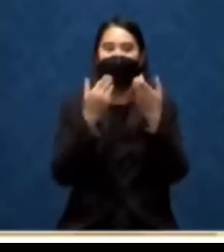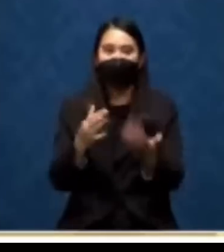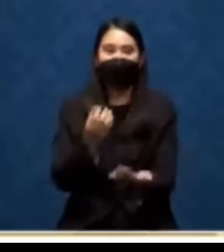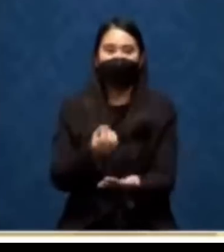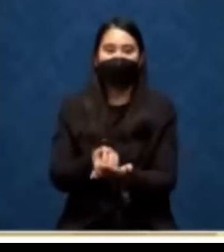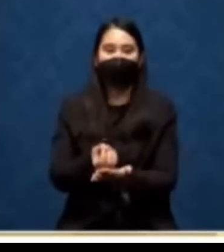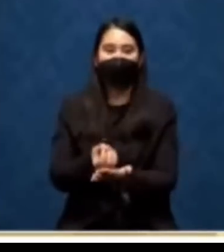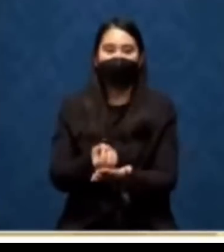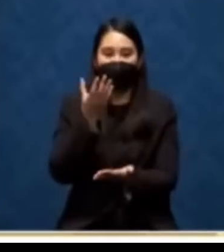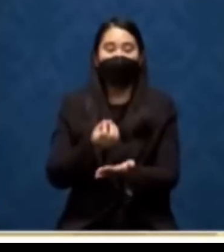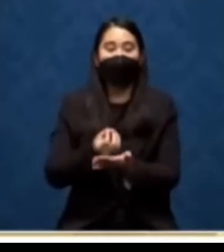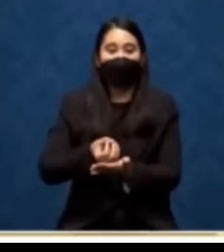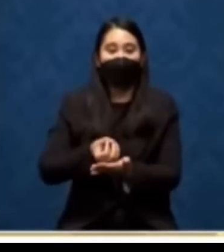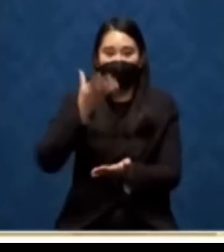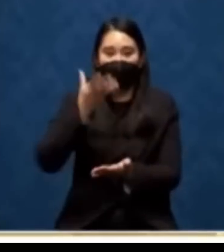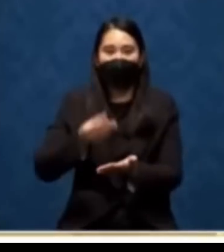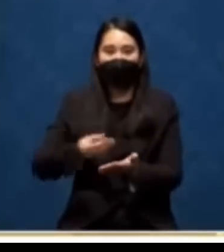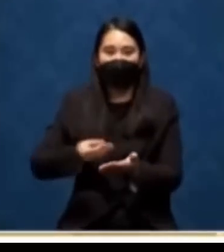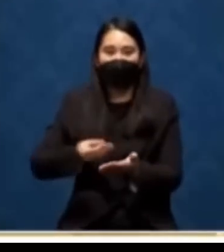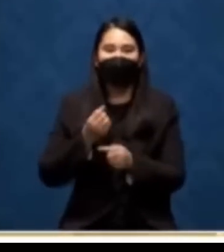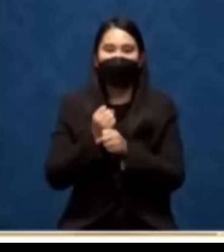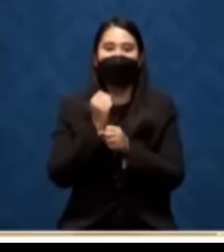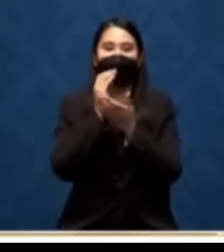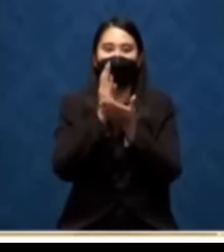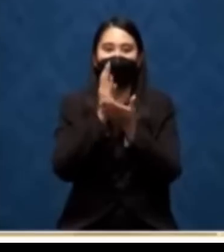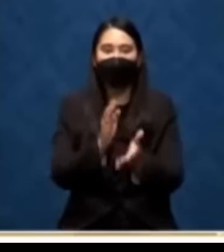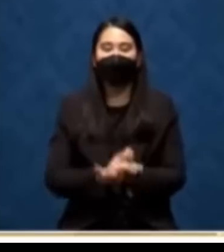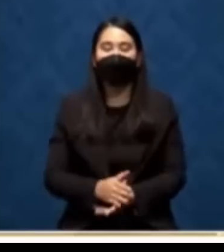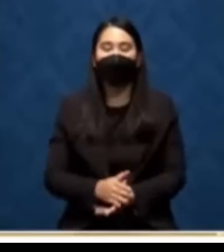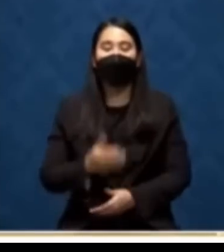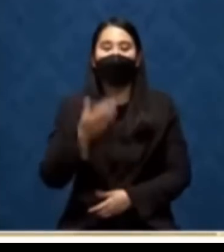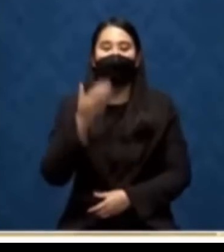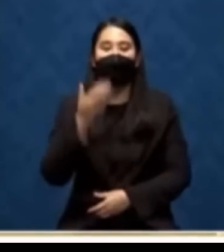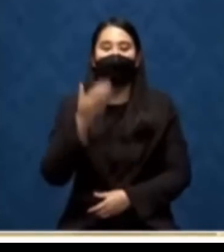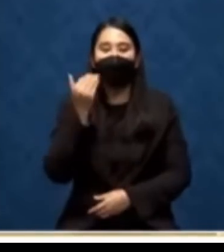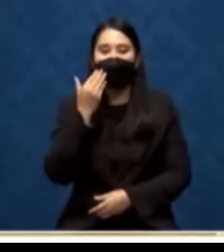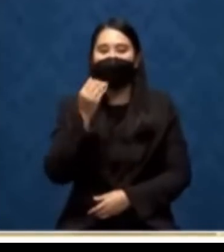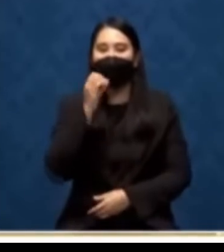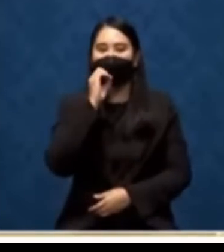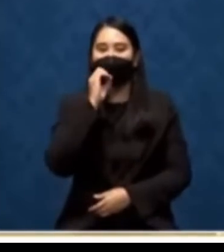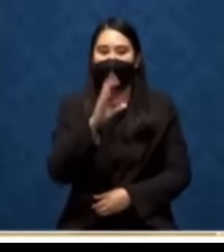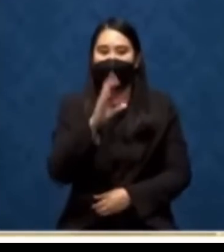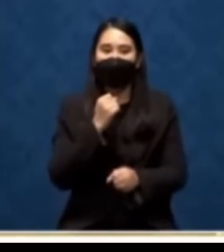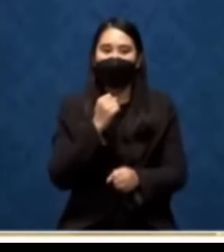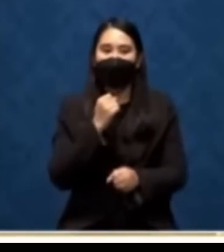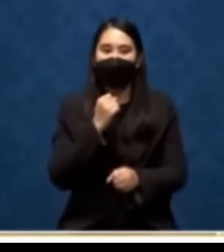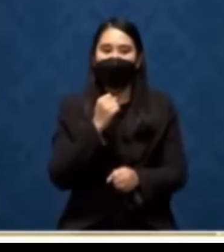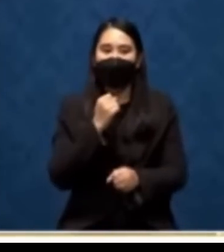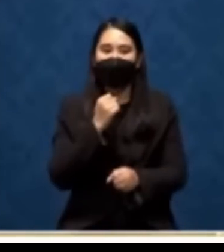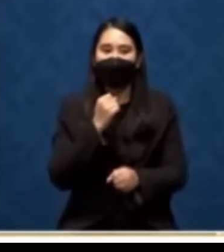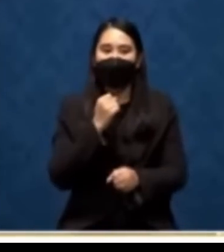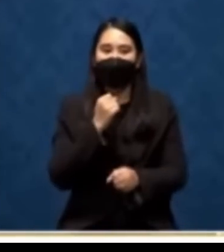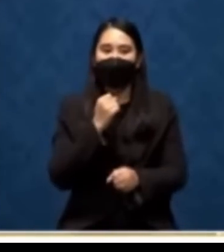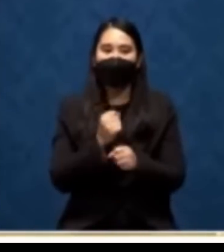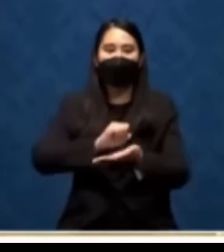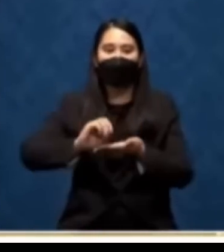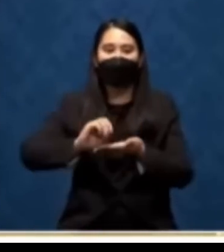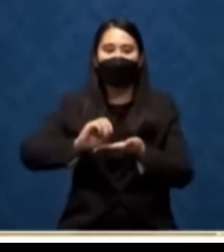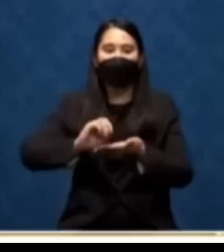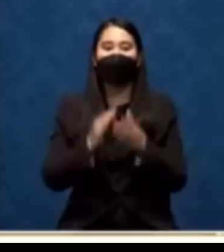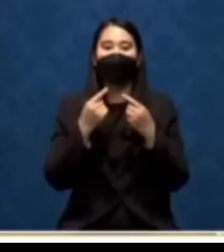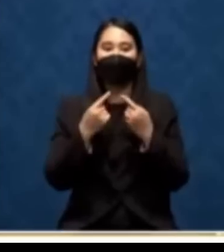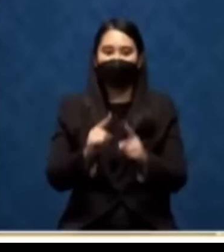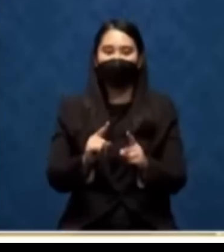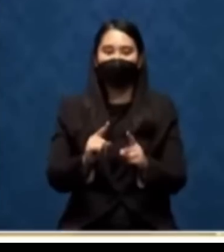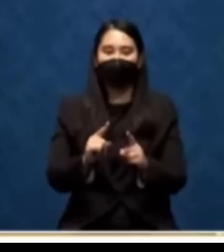ตอบแทนคุณแผ่นดินอ้างตัวเองว่าเป็นจิตอาสาทำความดีเทิดทูนสถาบันสุดท้ายแล้วกลายเป็น